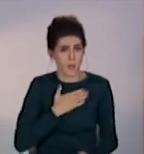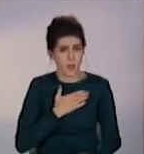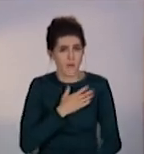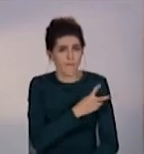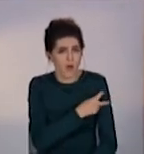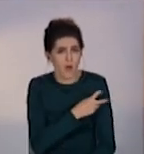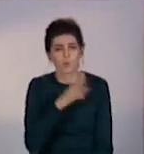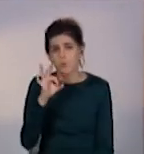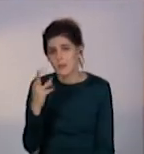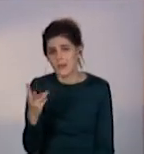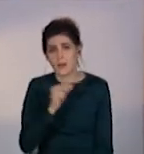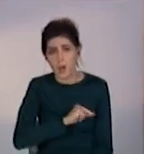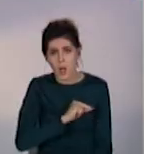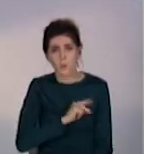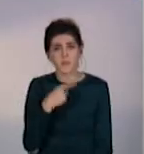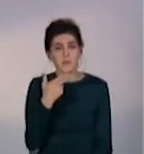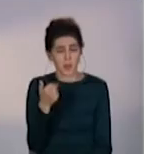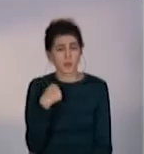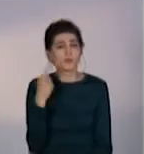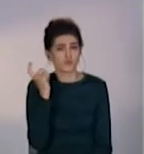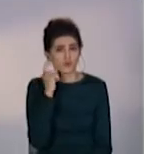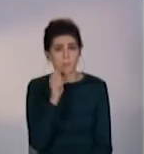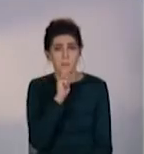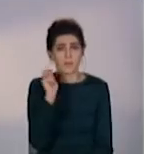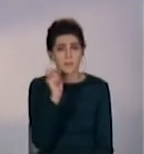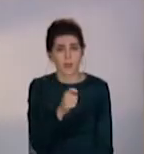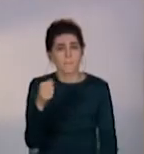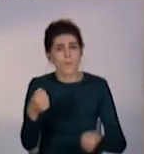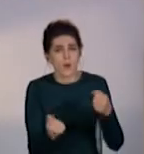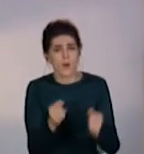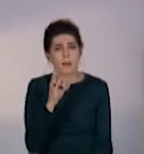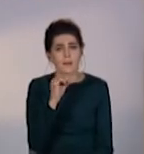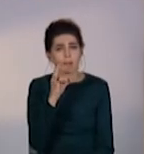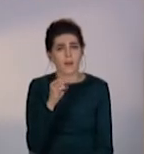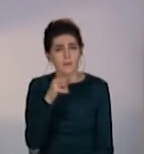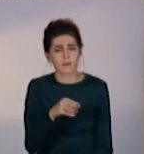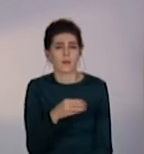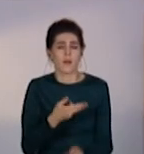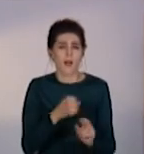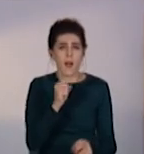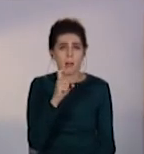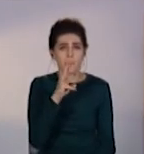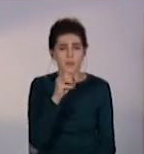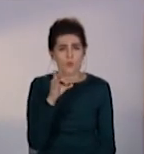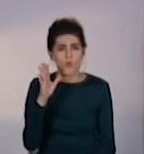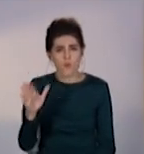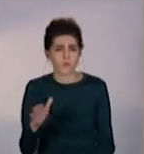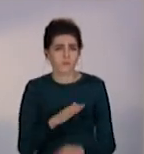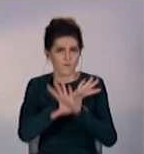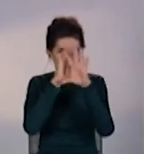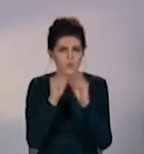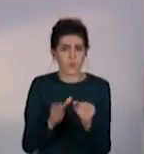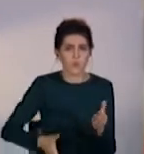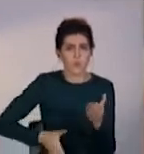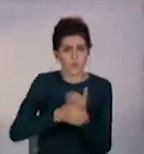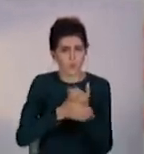скорої допомоги подарили нову машину. Ренат Леонідович Ахметов. Спасибо йому. Для нас швидше будуть приїжджати.